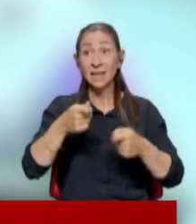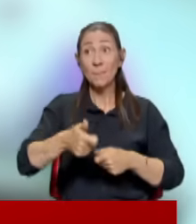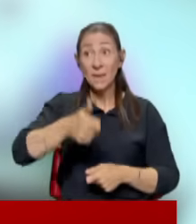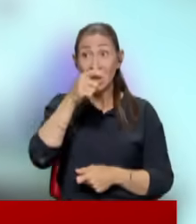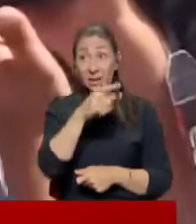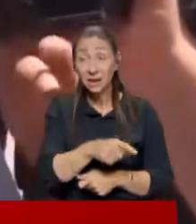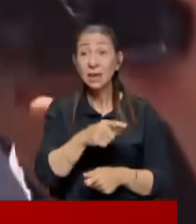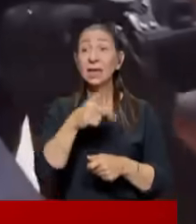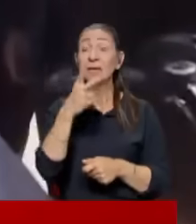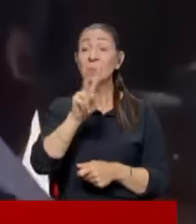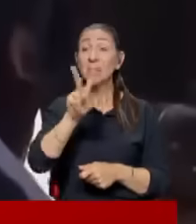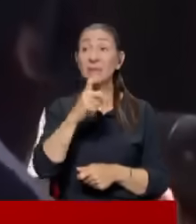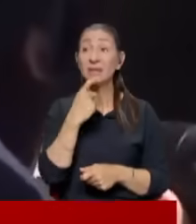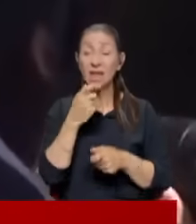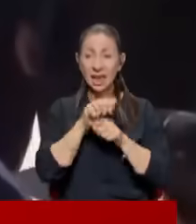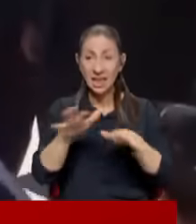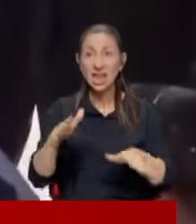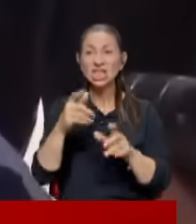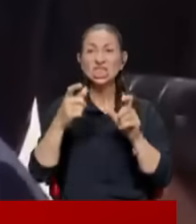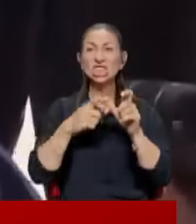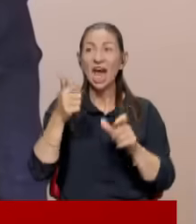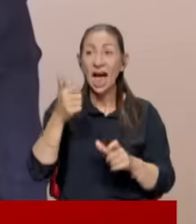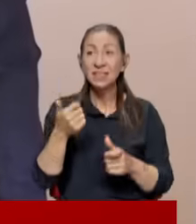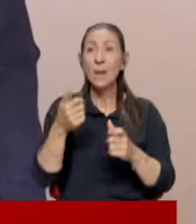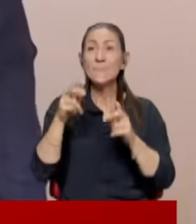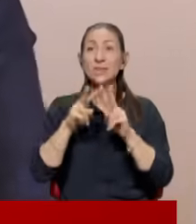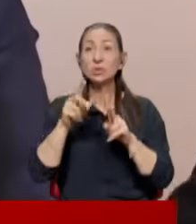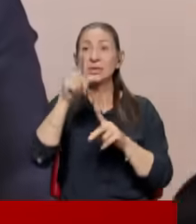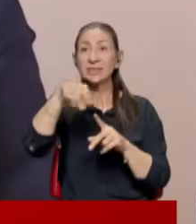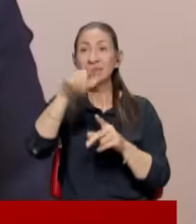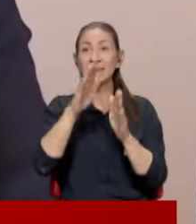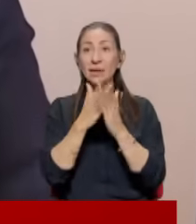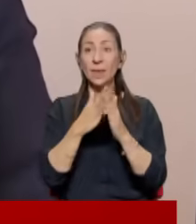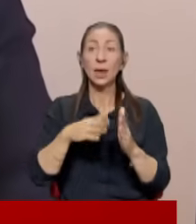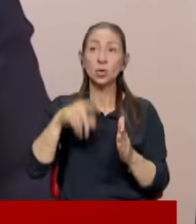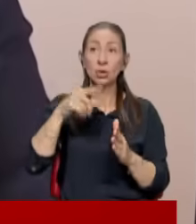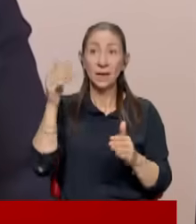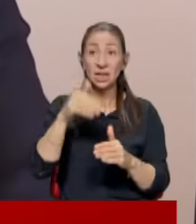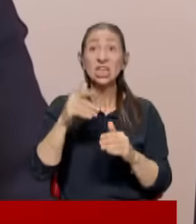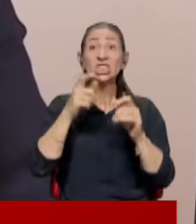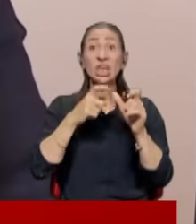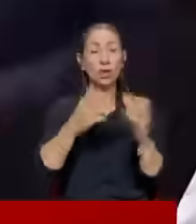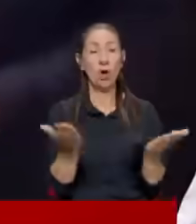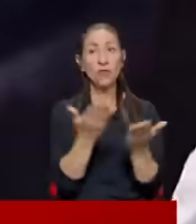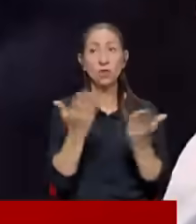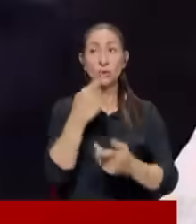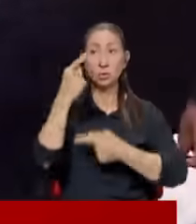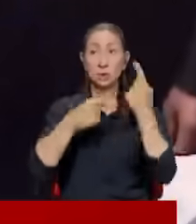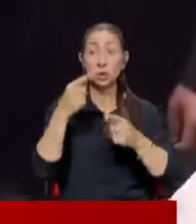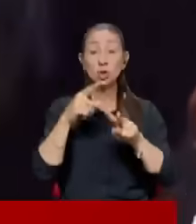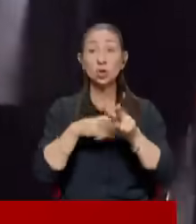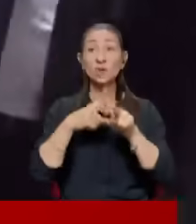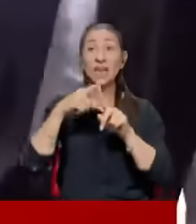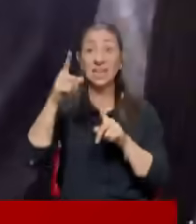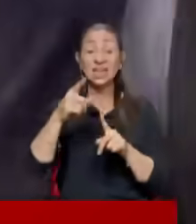Yusuf Tekin, 2020 yılında yayınlanan Şeriat, Meşruiyet ve Meşrutiyet kitabıyla gündeme gelmiş, şeriatı övdüğü iddia edilmişti. Yusuf